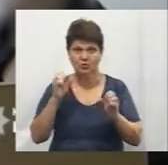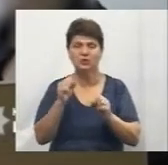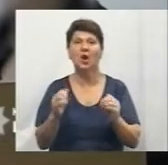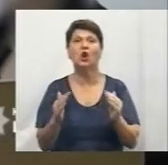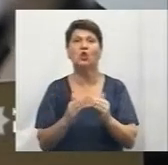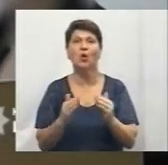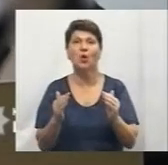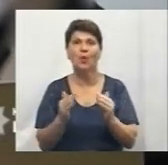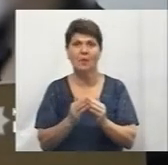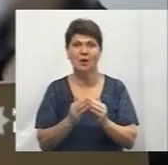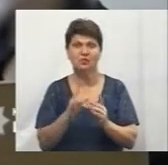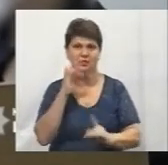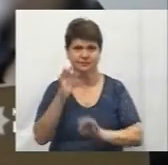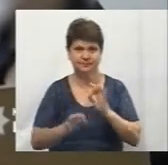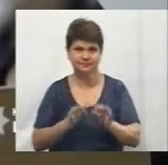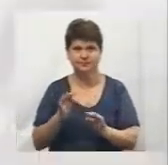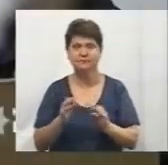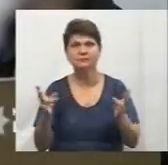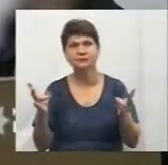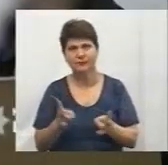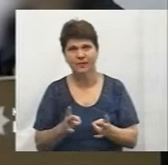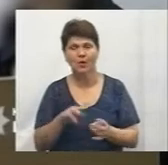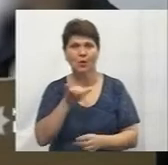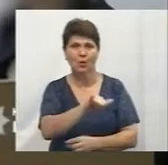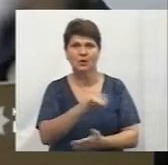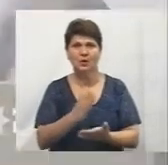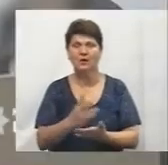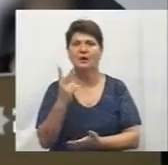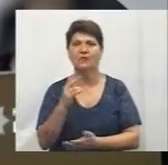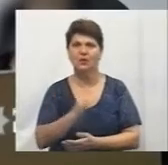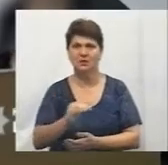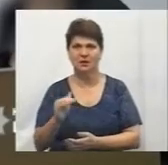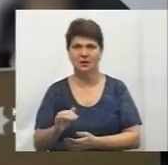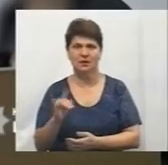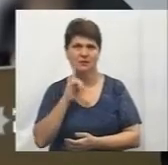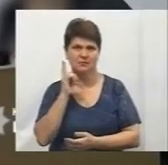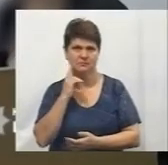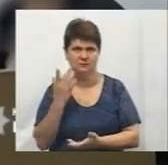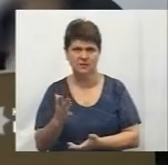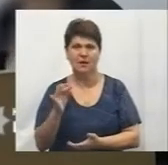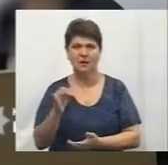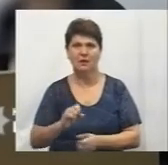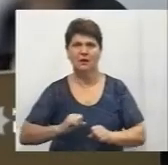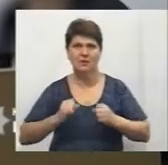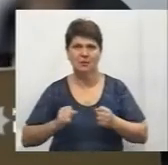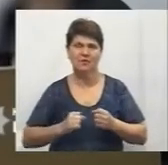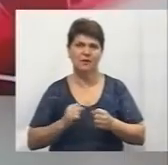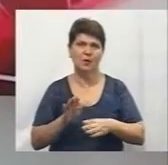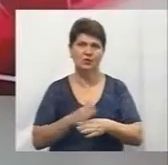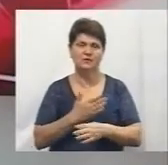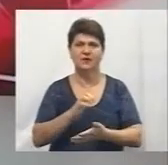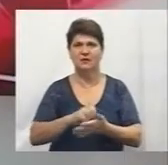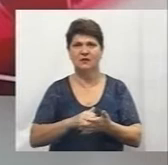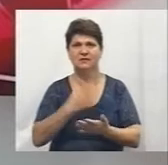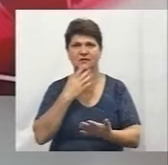домашній арешт в темну пору доби буде достатній та доцільний, так як в неї є 2 неповнолітніх дітей, так і буде намагатися усувати наслідки своїх